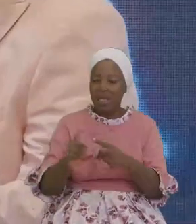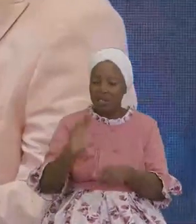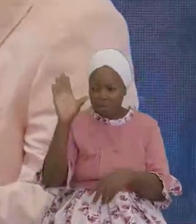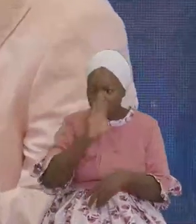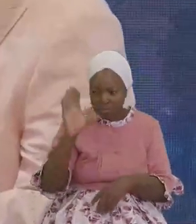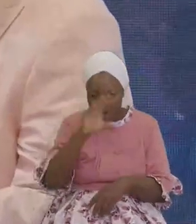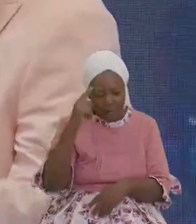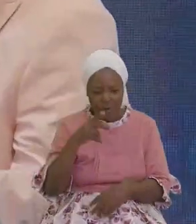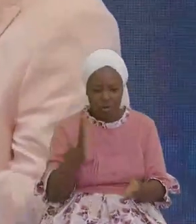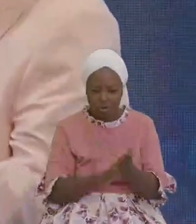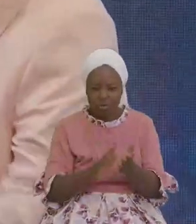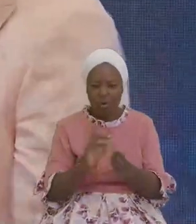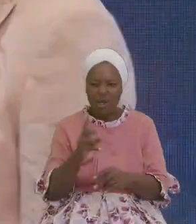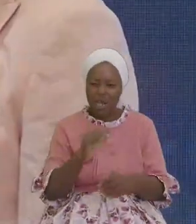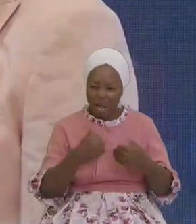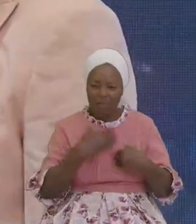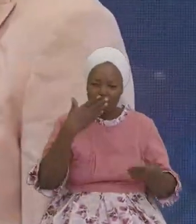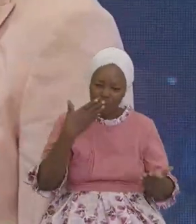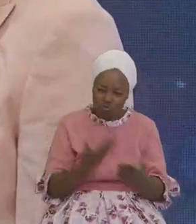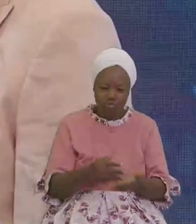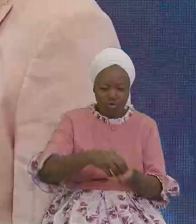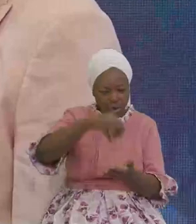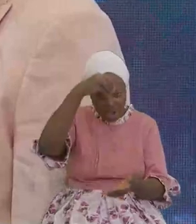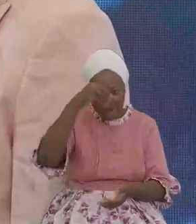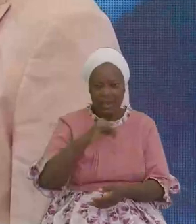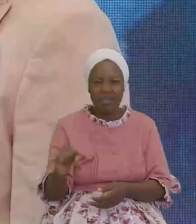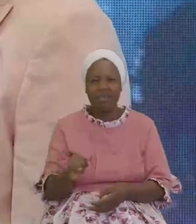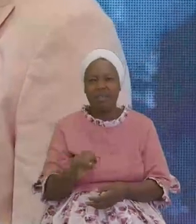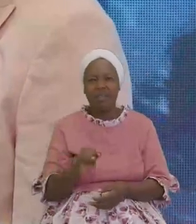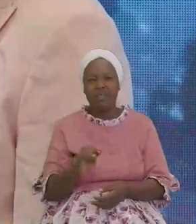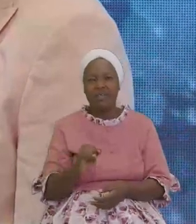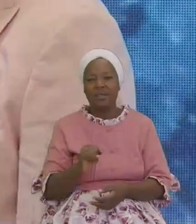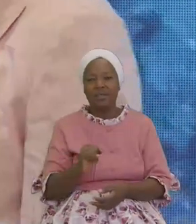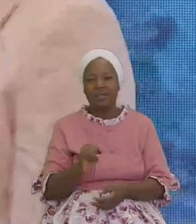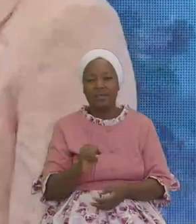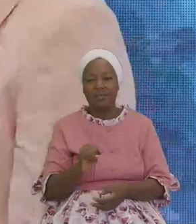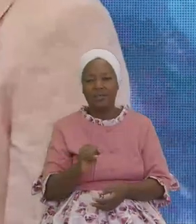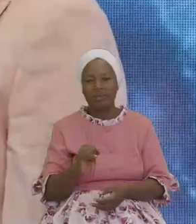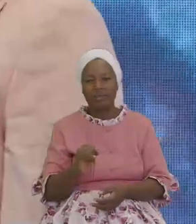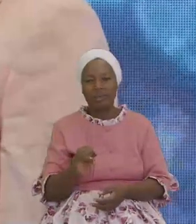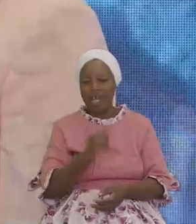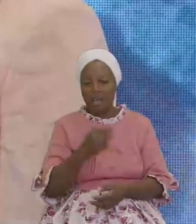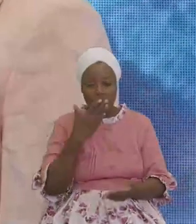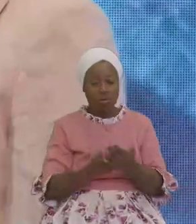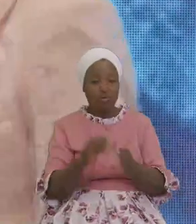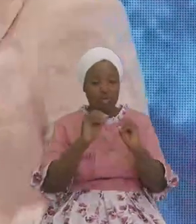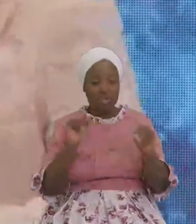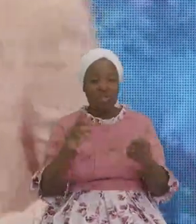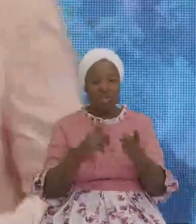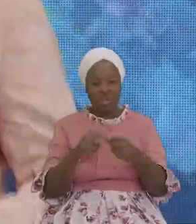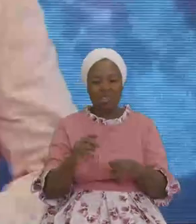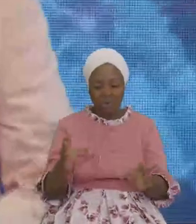Il a cherché une école où ils avaient de vrais enseignements, une vraie éducation.